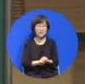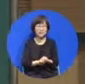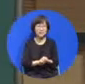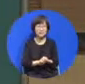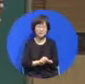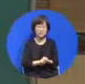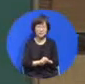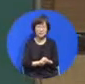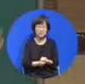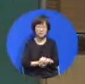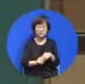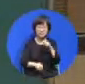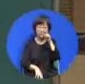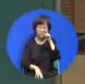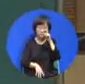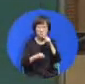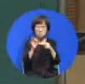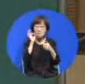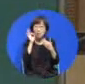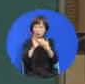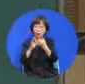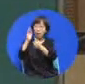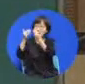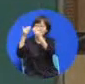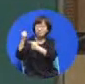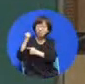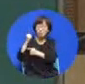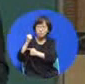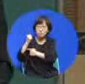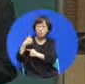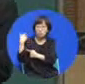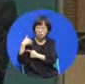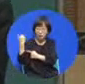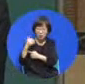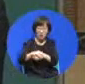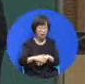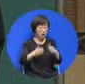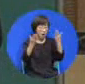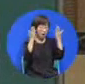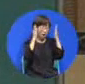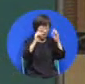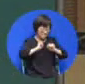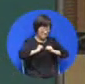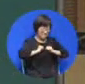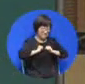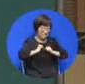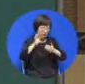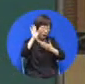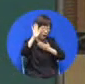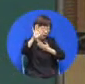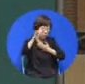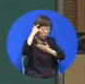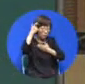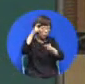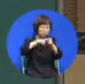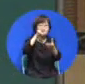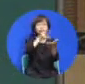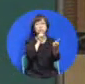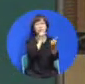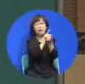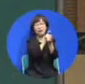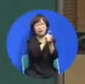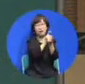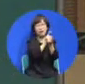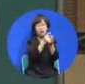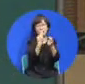여러분 실컷 공부하고 영적 문제 와요. Do you know what will happen then? You study so hard on your own and then later 억울합니까? spiritual problems come to you. What a